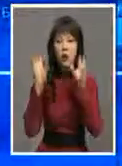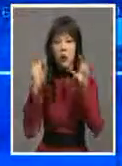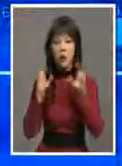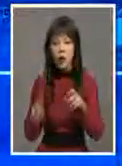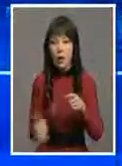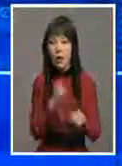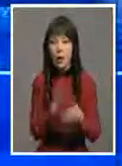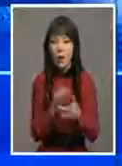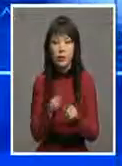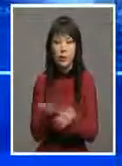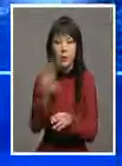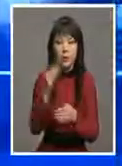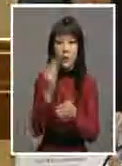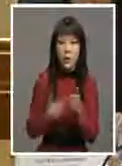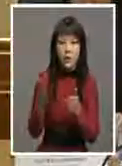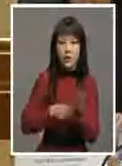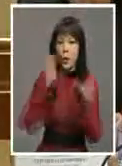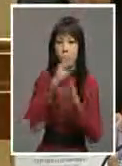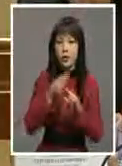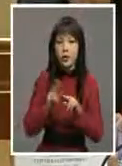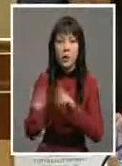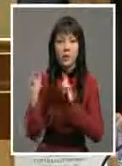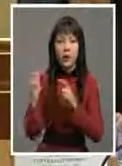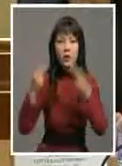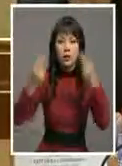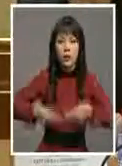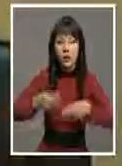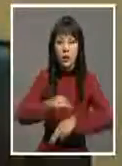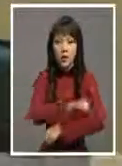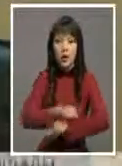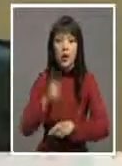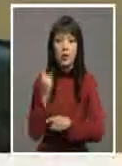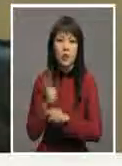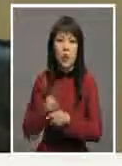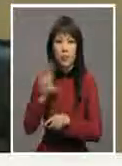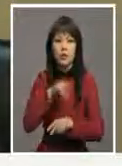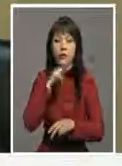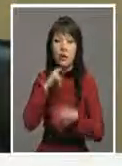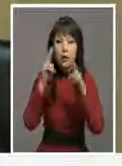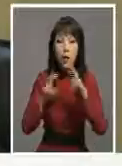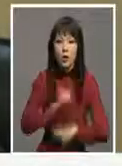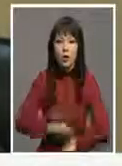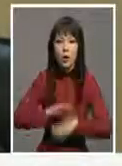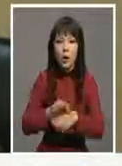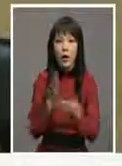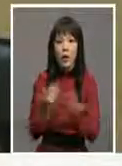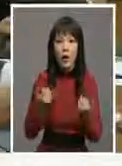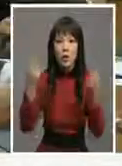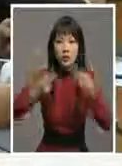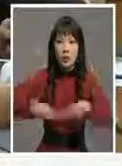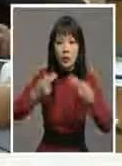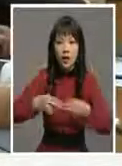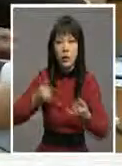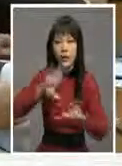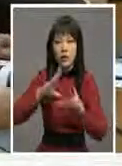рәсімдеу тәжірибесін жою және тауарларды шекарадан өткізу жұмыстарын жылдам атқаруға ден қойылған. Сондай Қазақстанның кеден қызметі